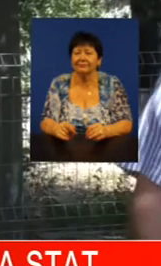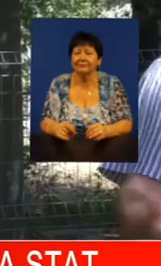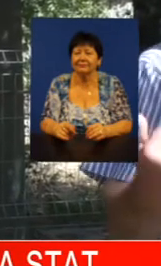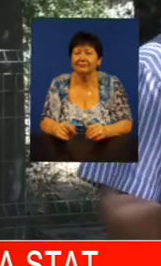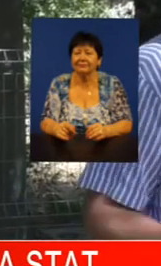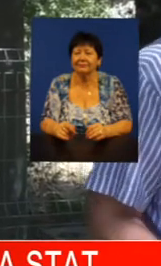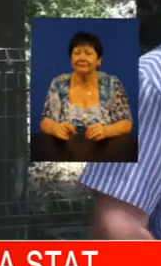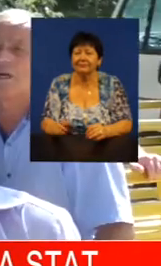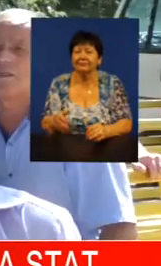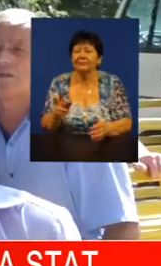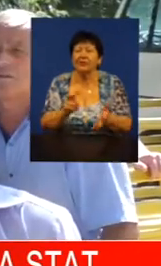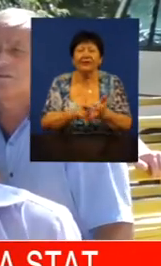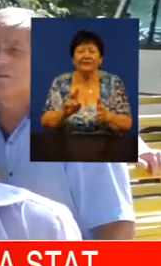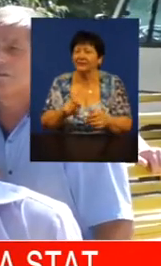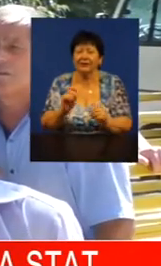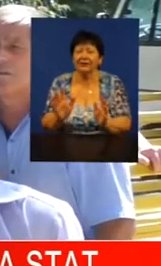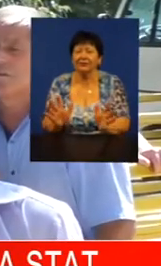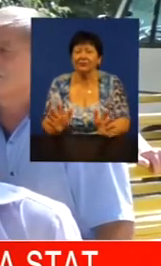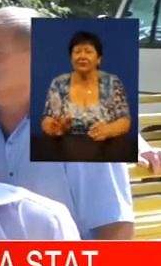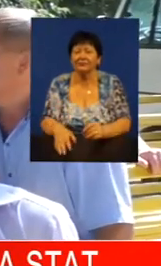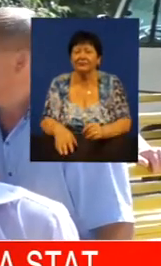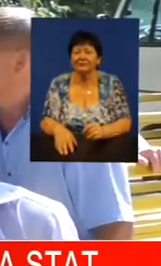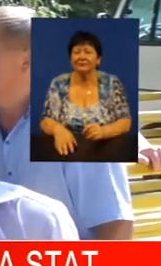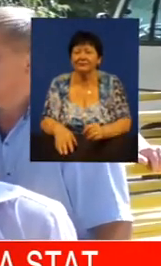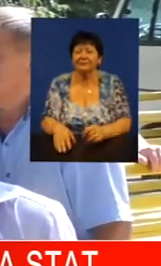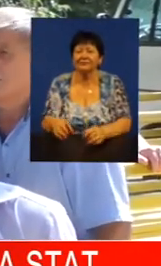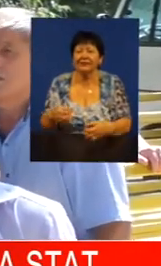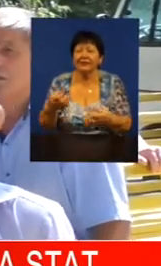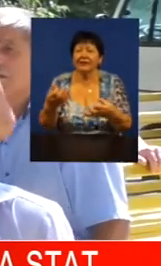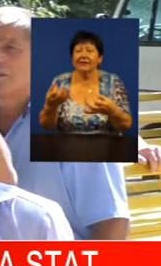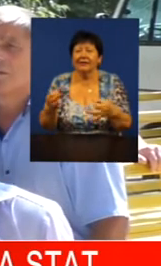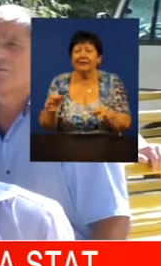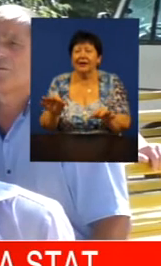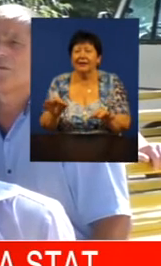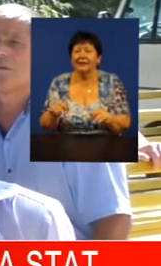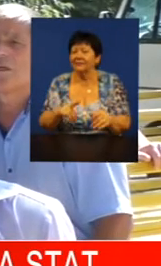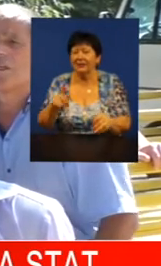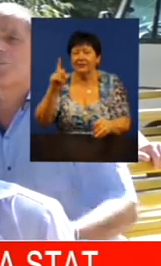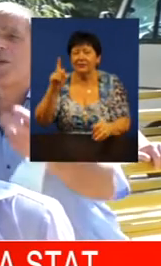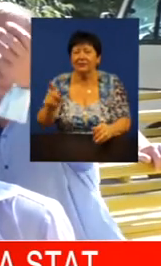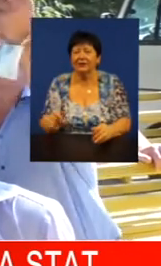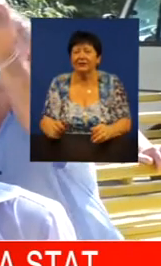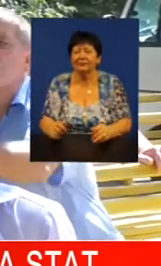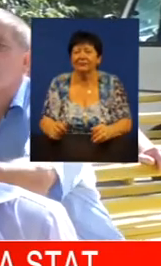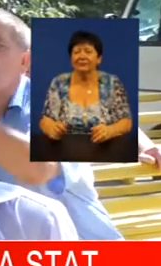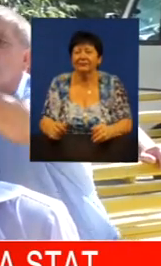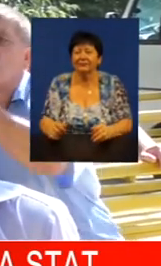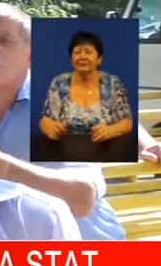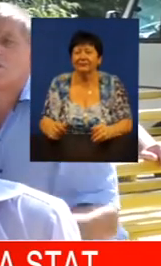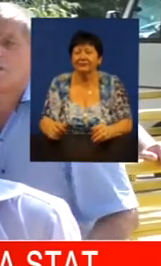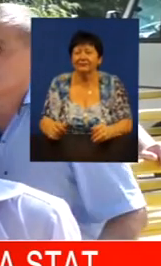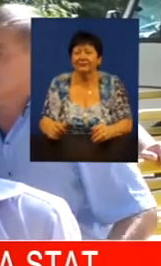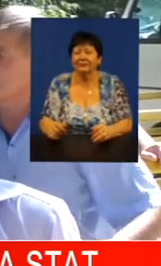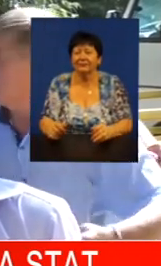Есть основания, и мы боимся, что не дадут. Есть основания, реальные основания есть. Мы же просим, не думаем, что прямо там такие. Значит, Мария может, а район